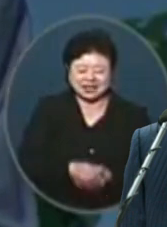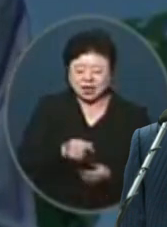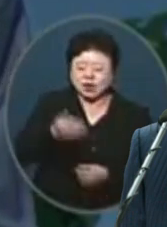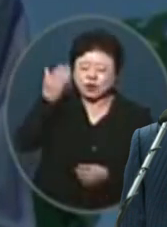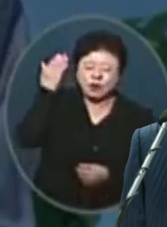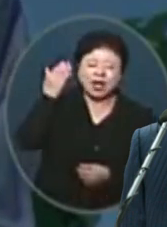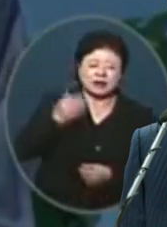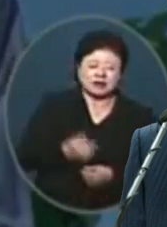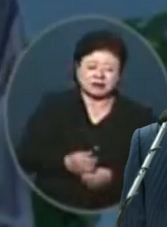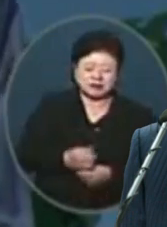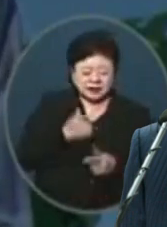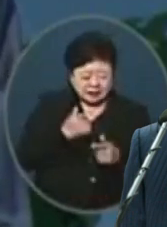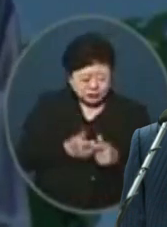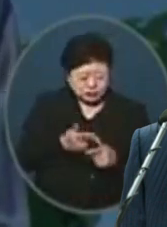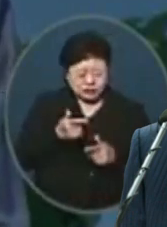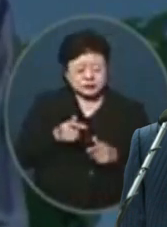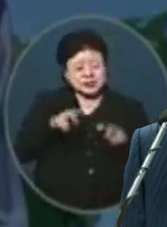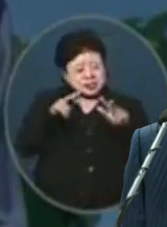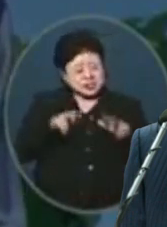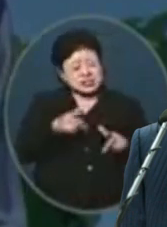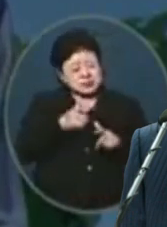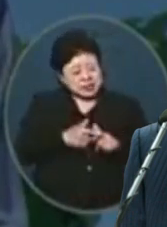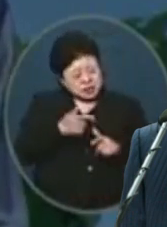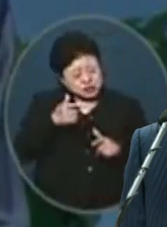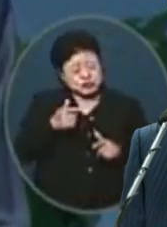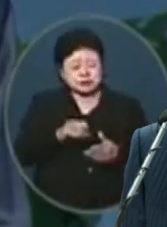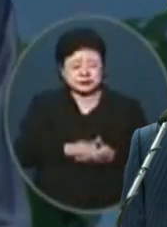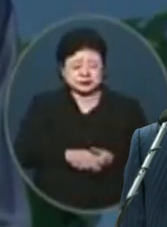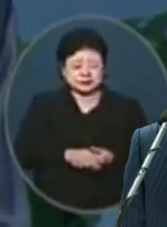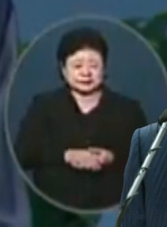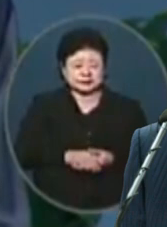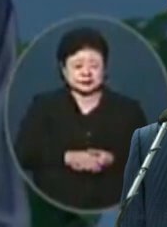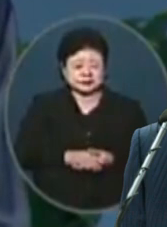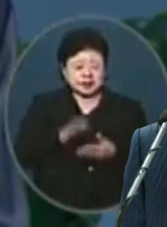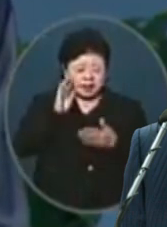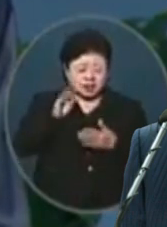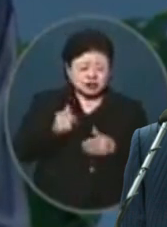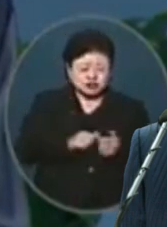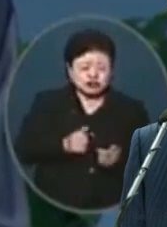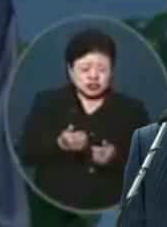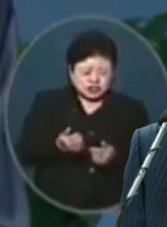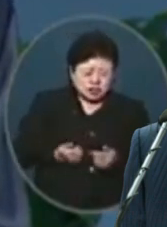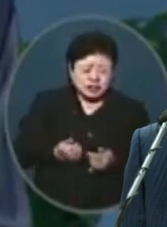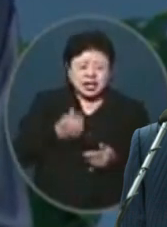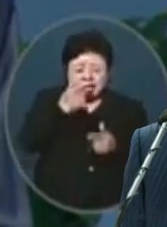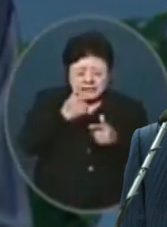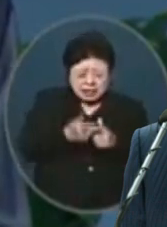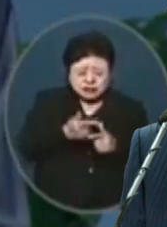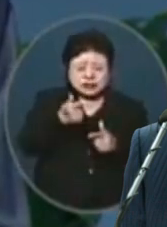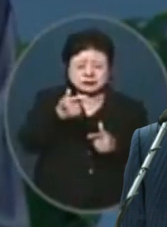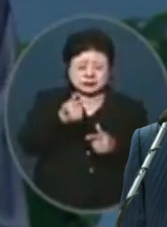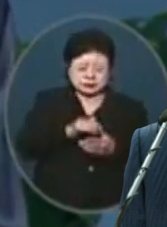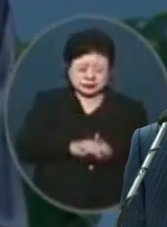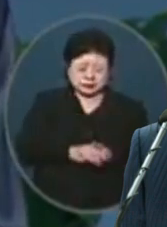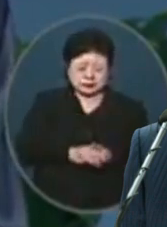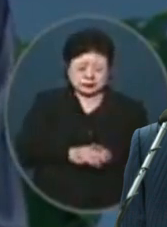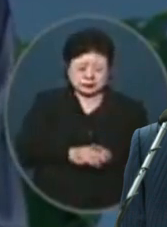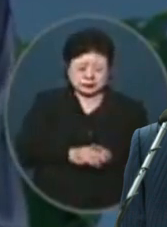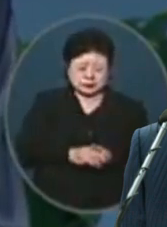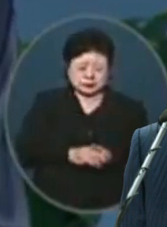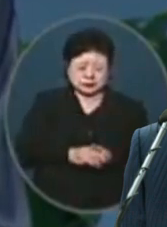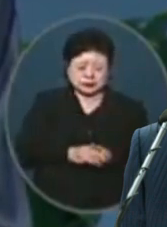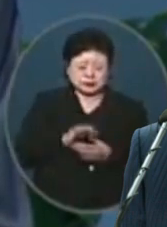과거의 예수님도 되고 지금의 예수님도 되고 딱 죽기 전에 숨 떨어지기 전에 예수님도